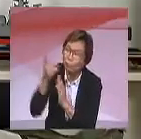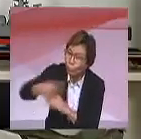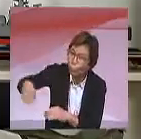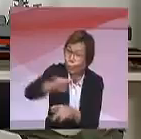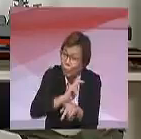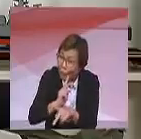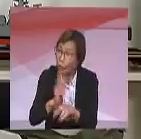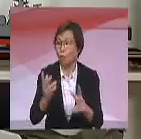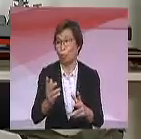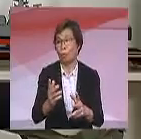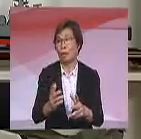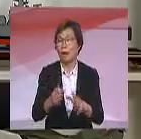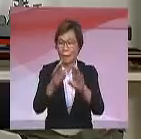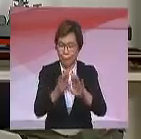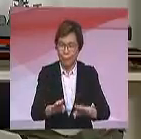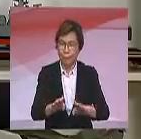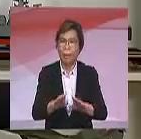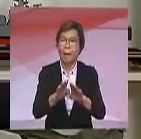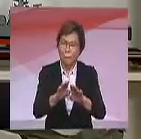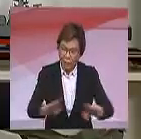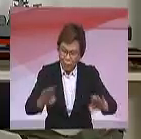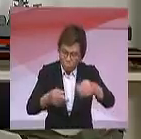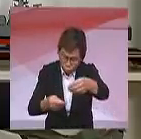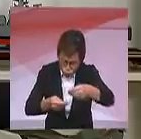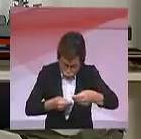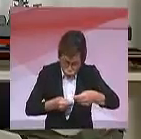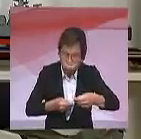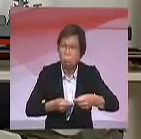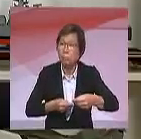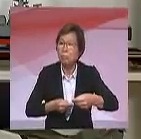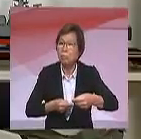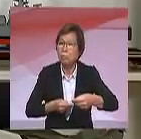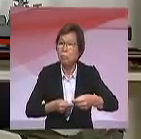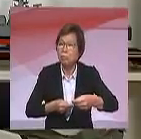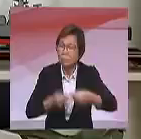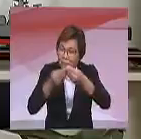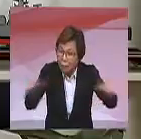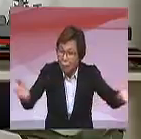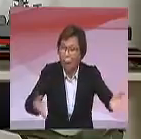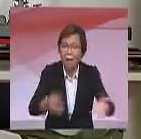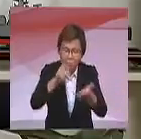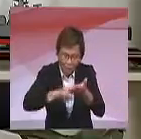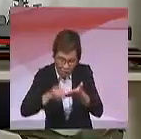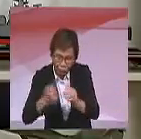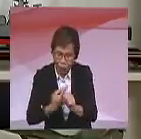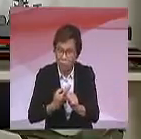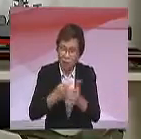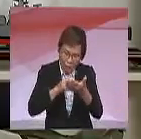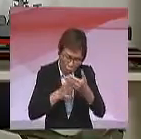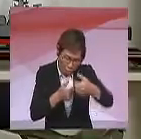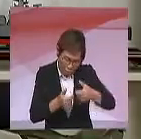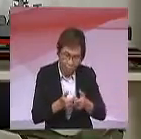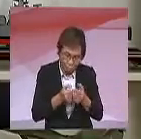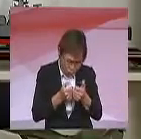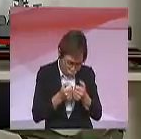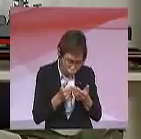berhati-hati menerima berita yang disebarkan. Sebab itu saya kata, cek dulu kesahihan sebelum kita nak sebarkan berita